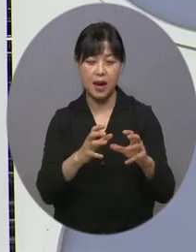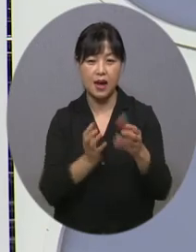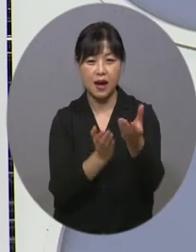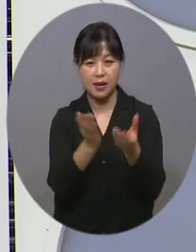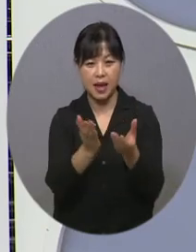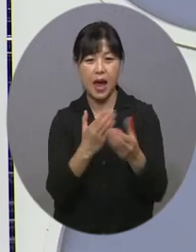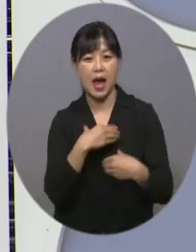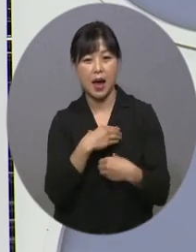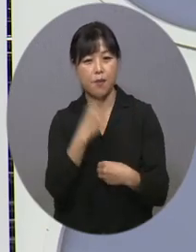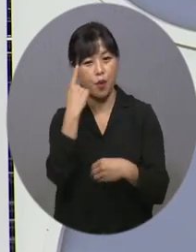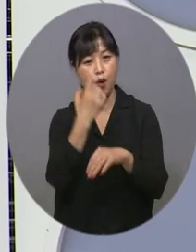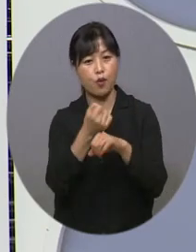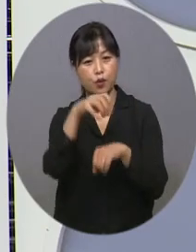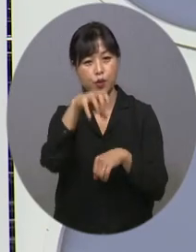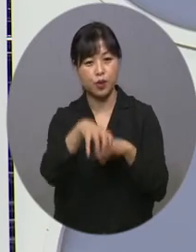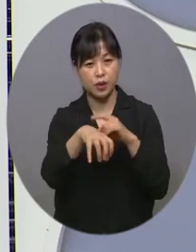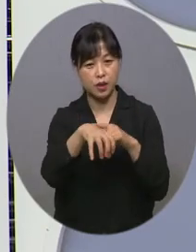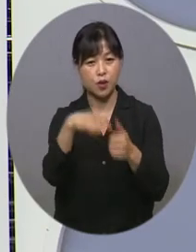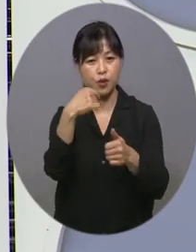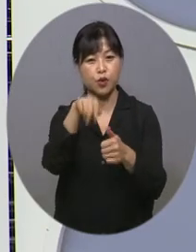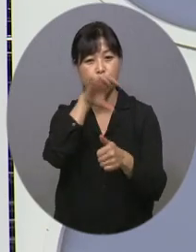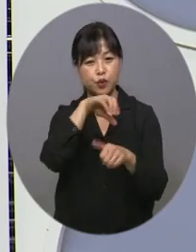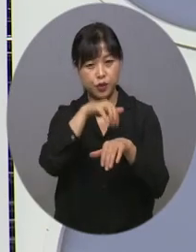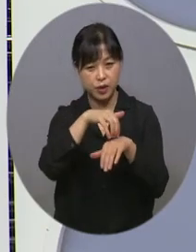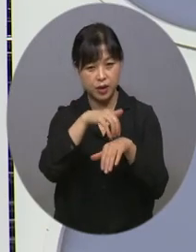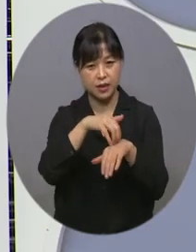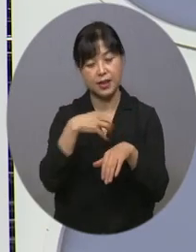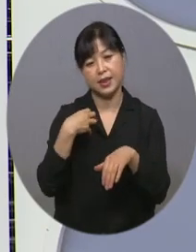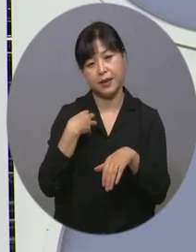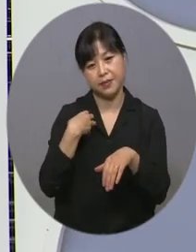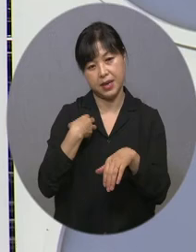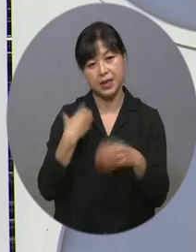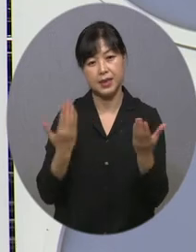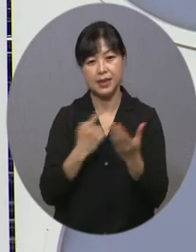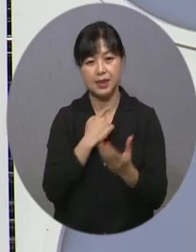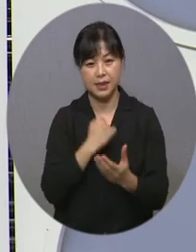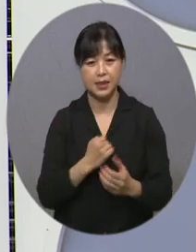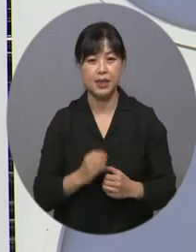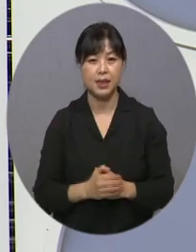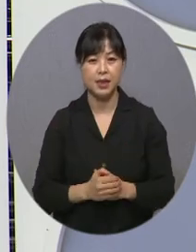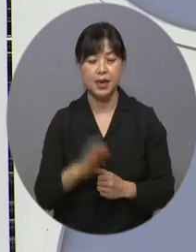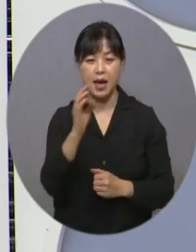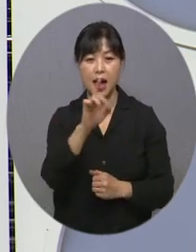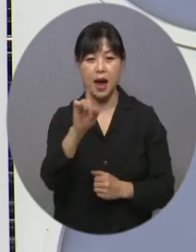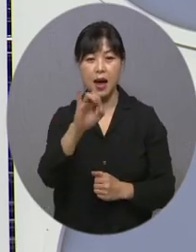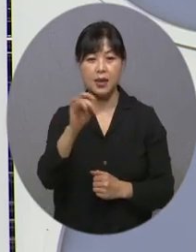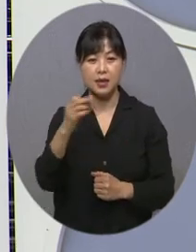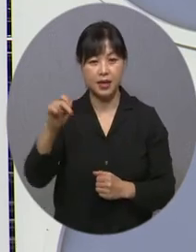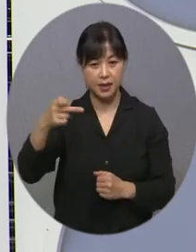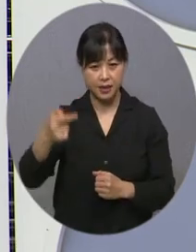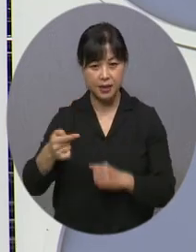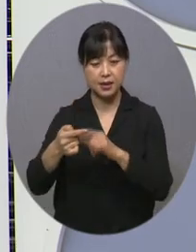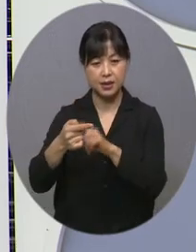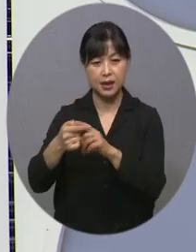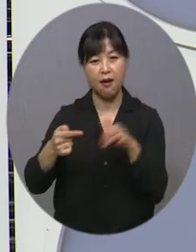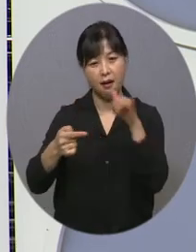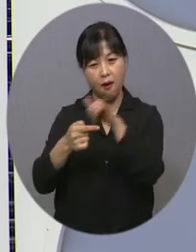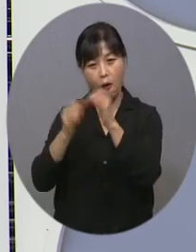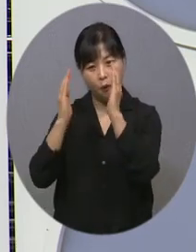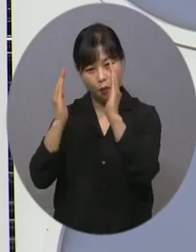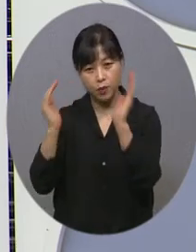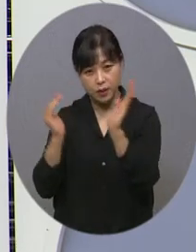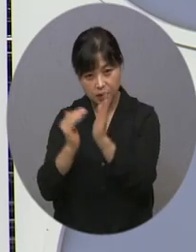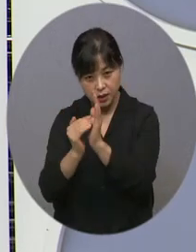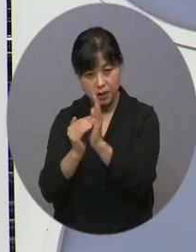연구원 거기에 이제 교육 훈련을 담당하는 교학과에 이제 교관으로 근무를 하다가 이제 아일랜드에 해외 연수를 갔다가 들어와서